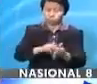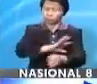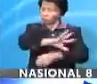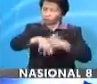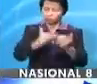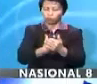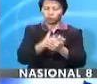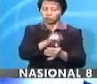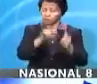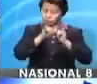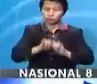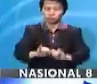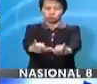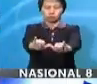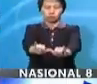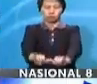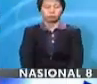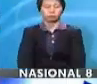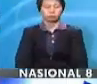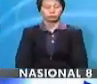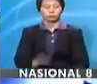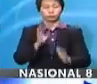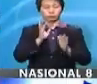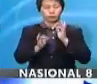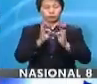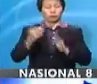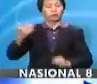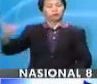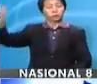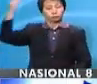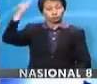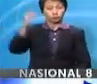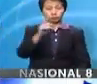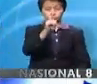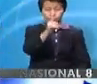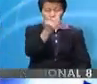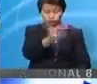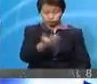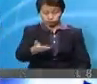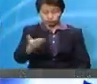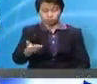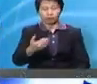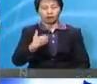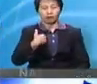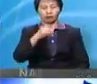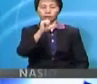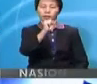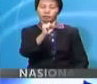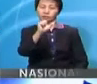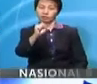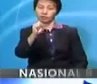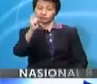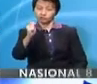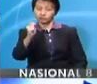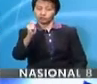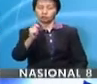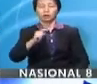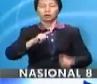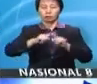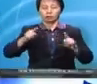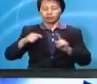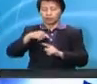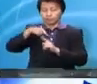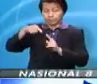menyeluruh dan berterusan. Kalau dulu sesuatu barangan itu dikenakan SST, tetapi